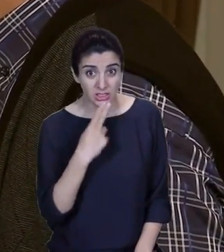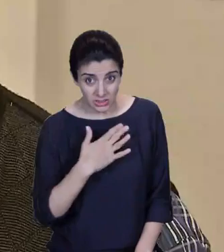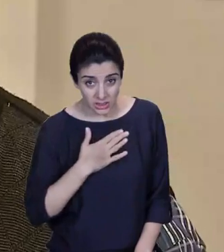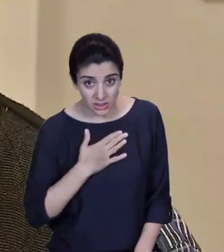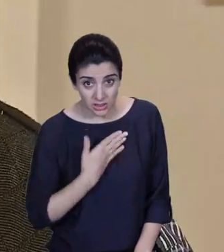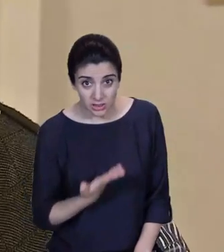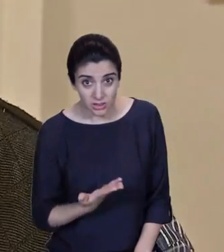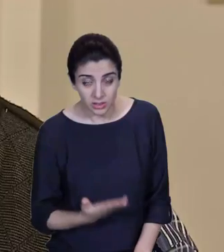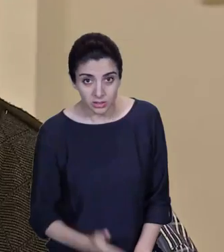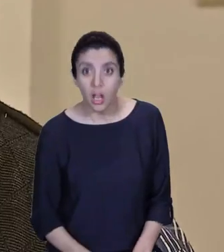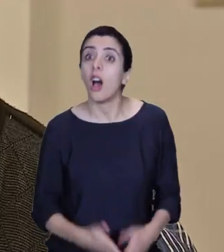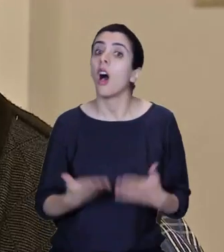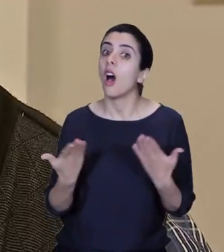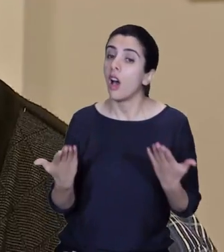kızın.